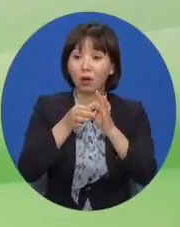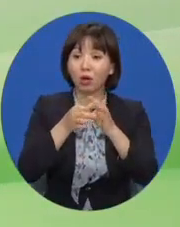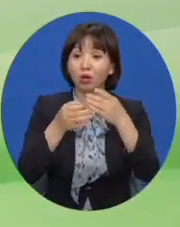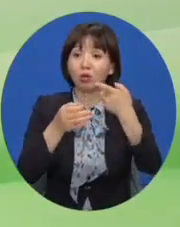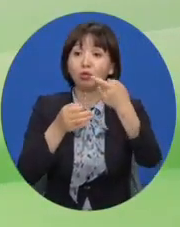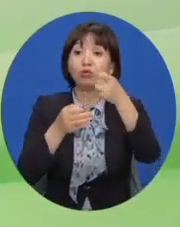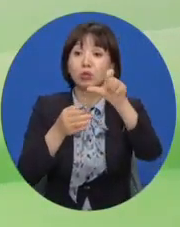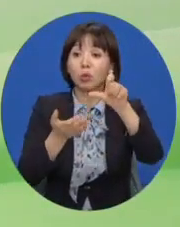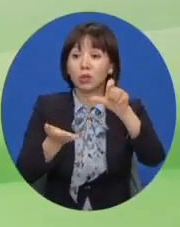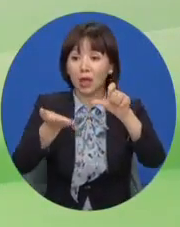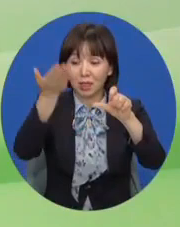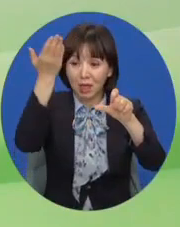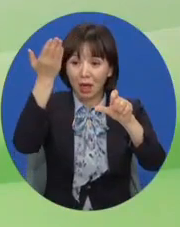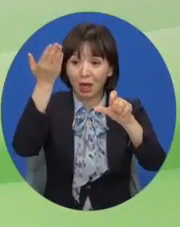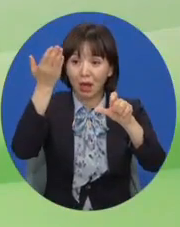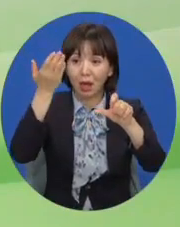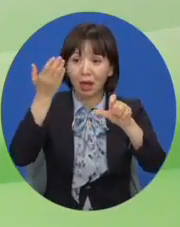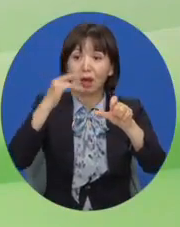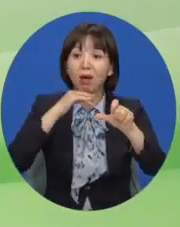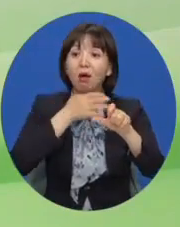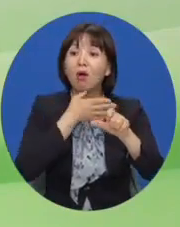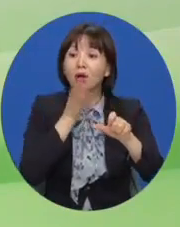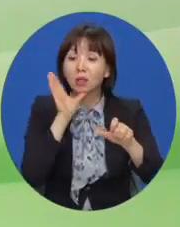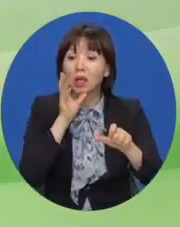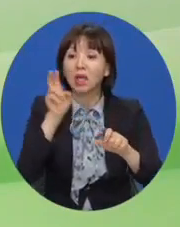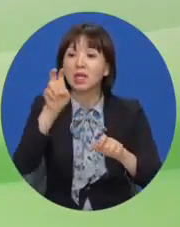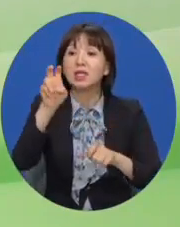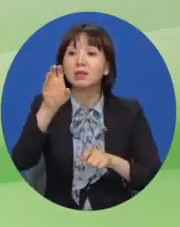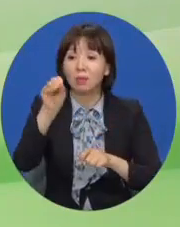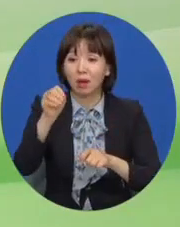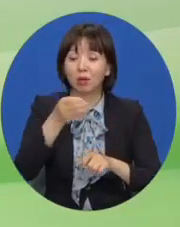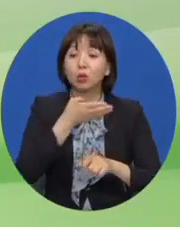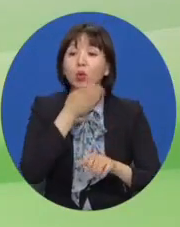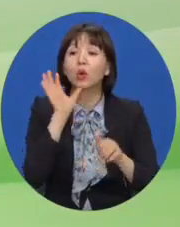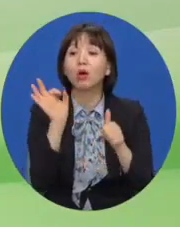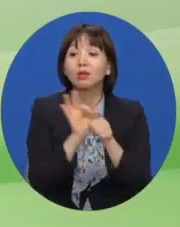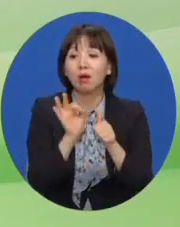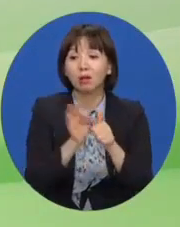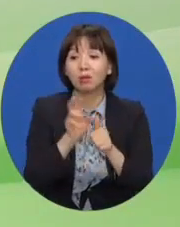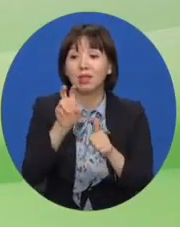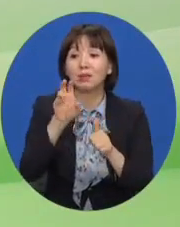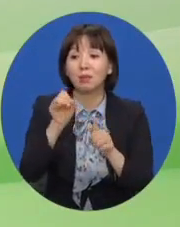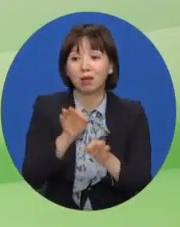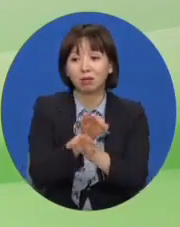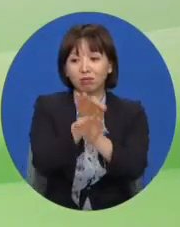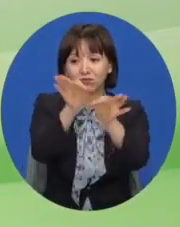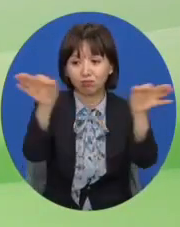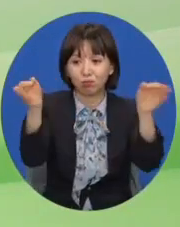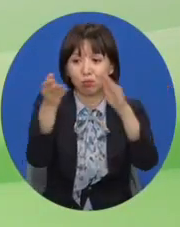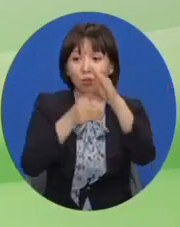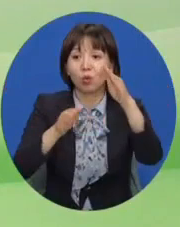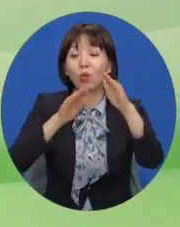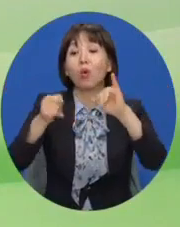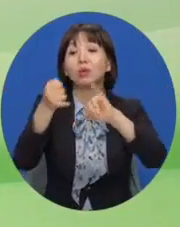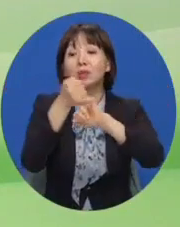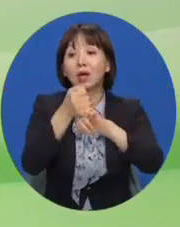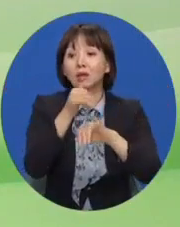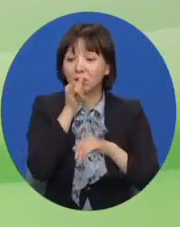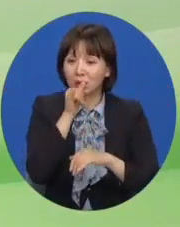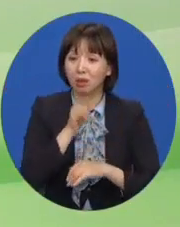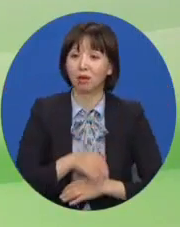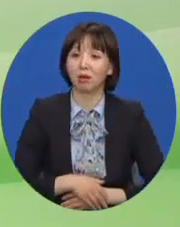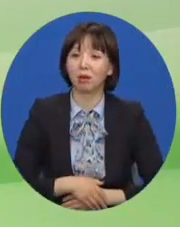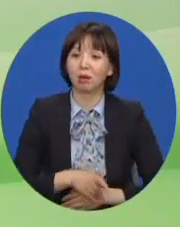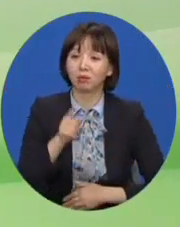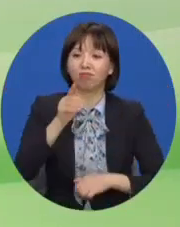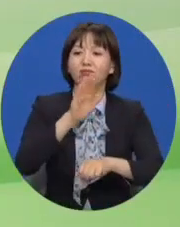65세 이상 어르신들에게 20만 원씩 노령연금, 노인연금이죠. 그걸 지급하겠다 이렇게 공약을 했었죠. 이것이